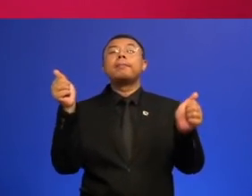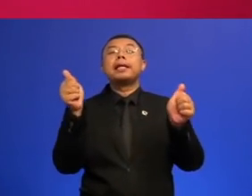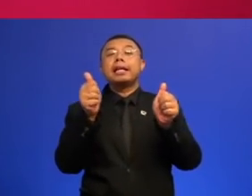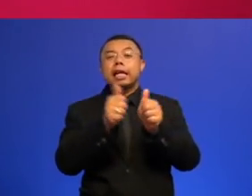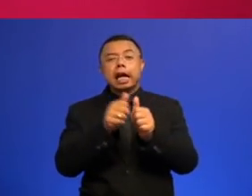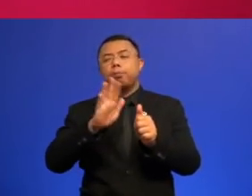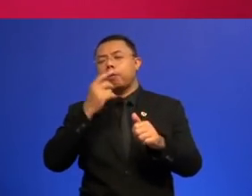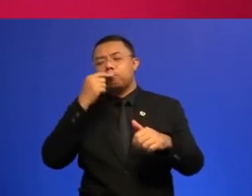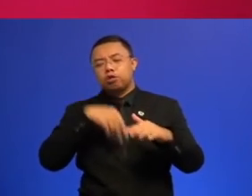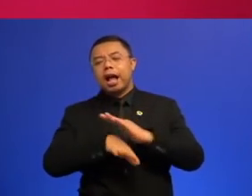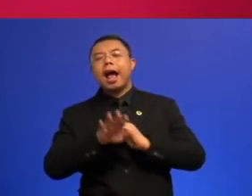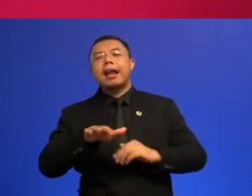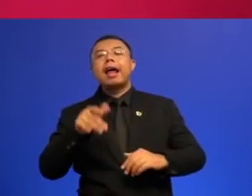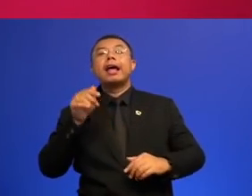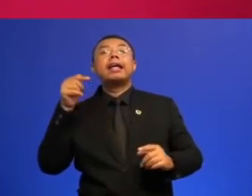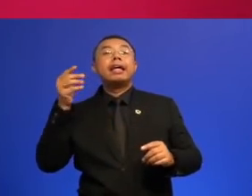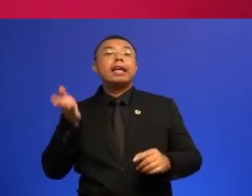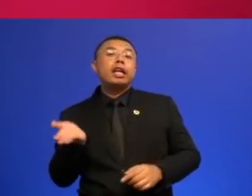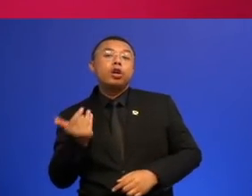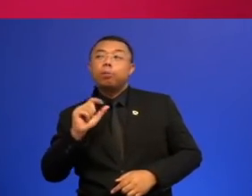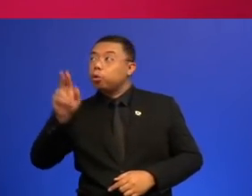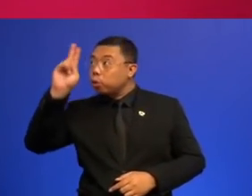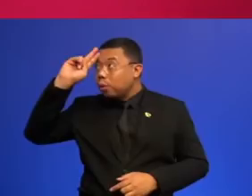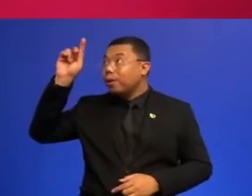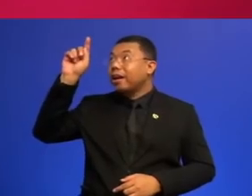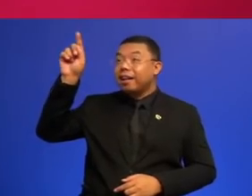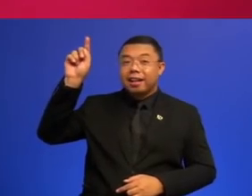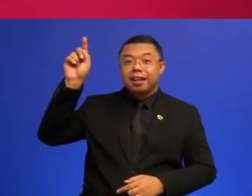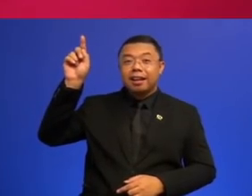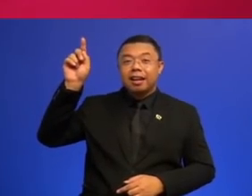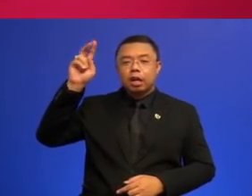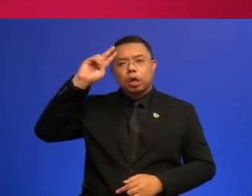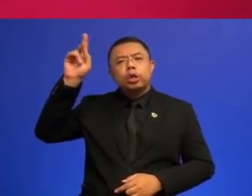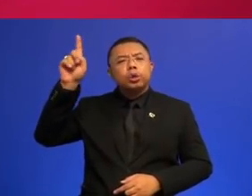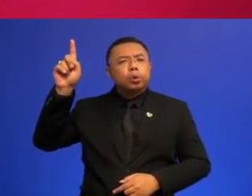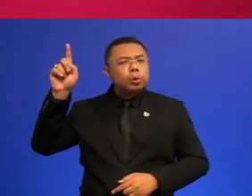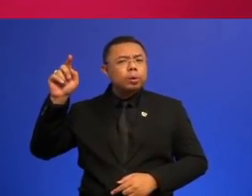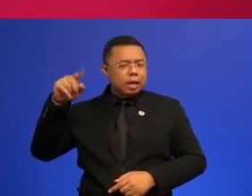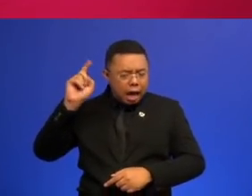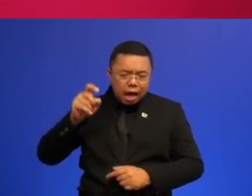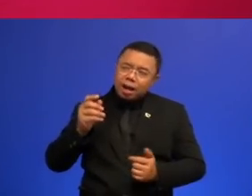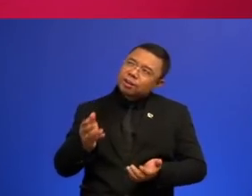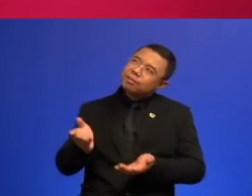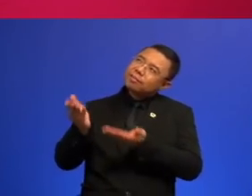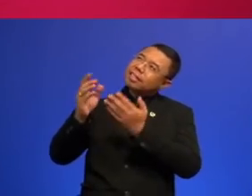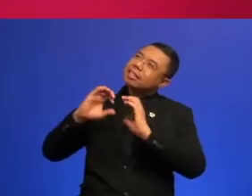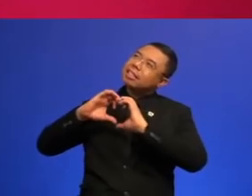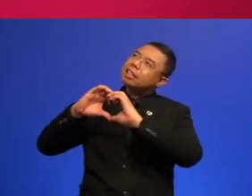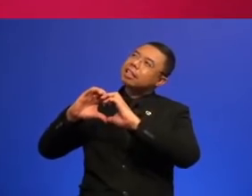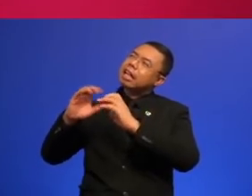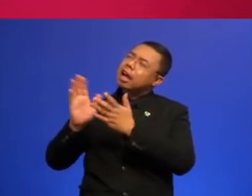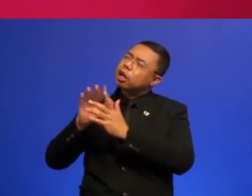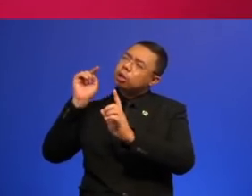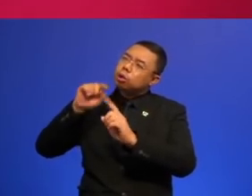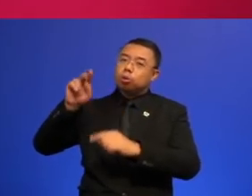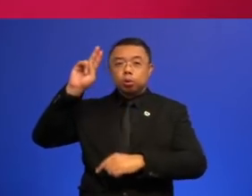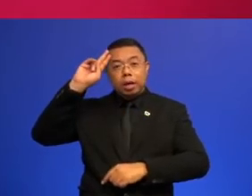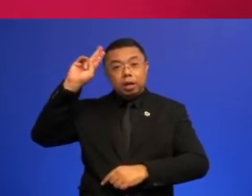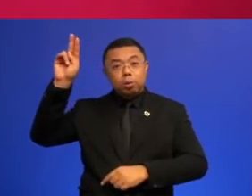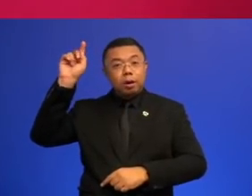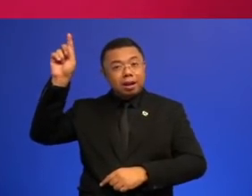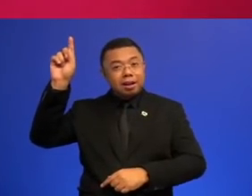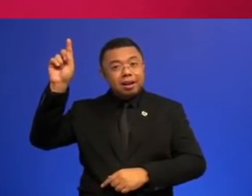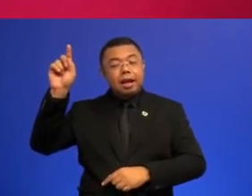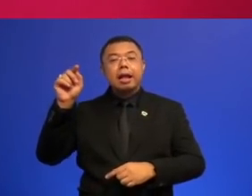menikah, bukan punya anak. Hidup itu untuk Tuhan. Tuhan saja yang harus dicintai, Tuhan jadi tujuan